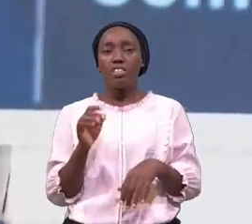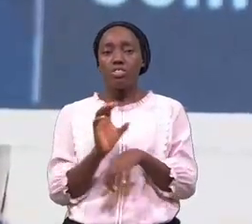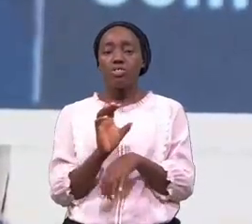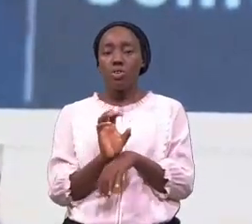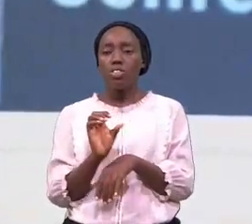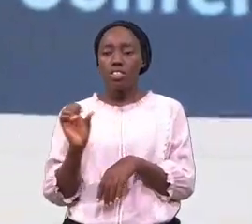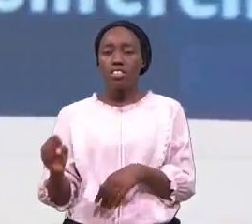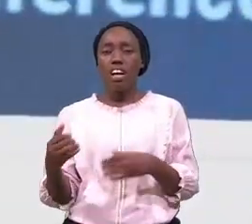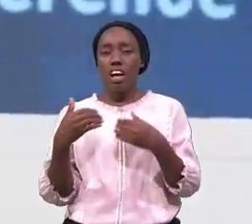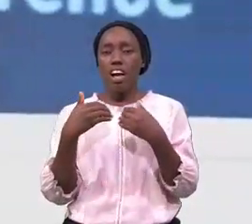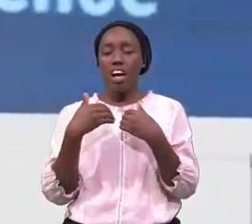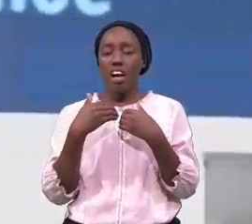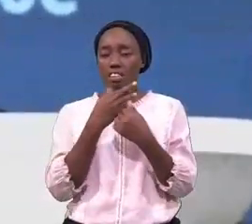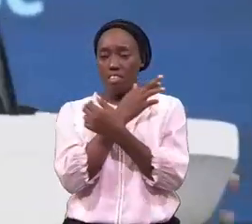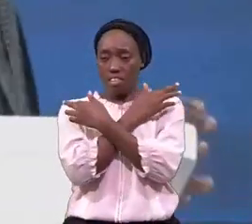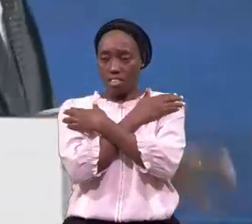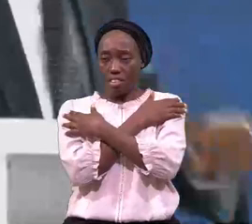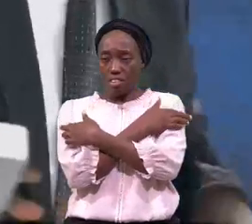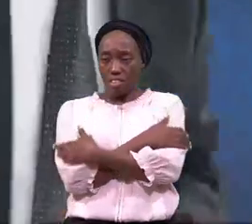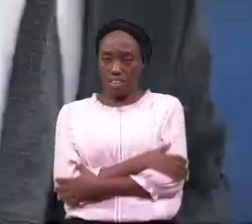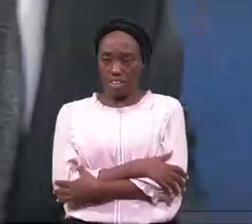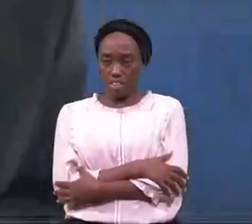L'Église était en paix.